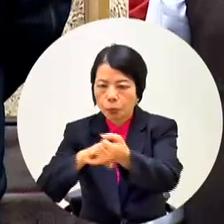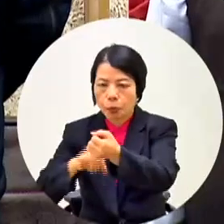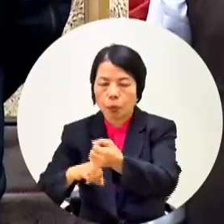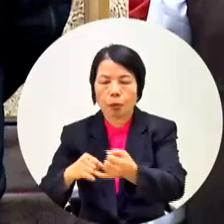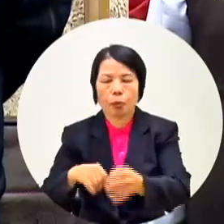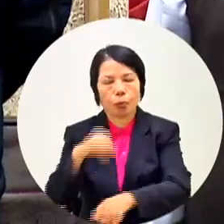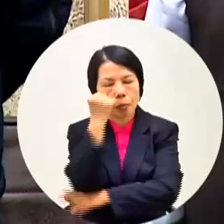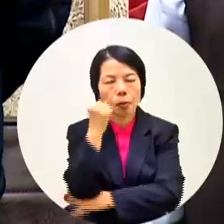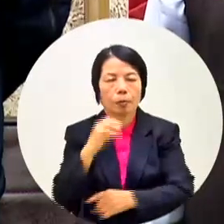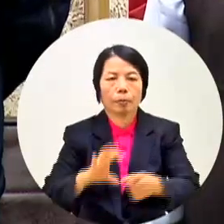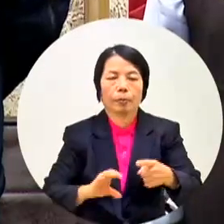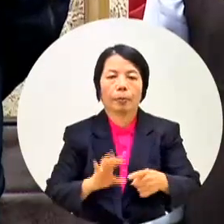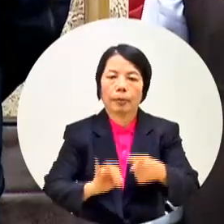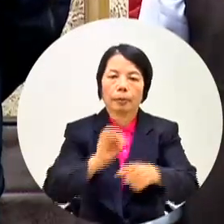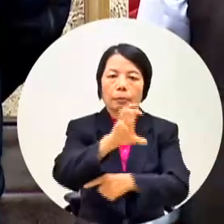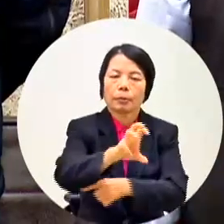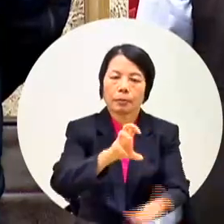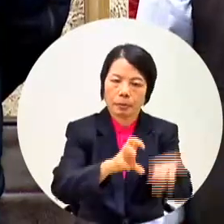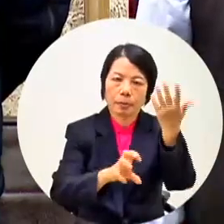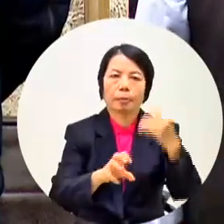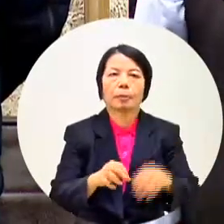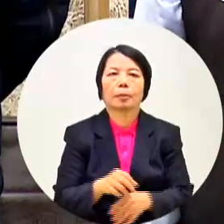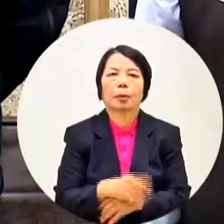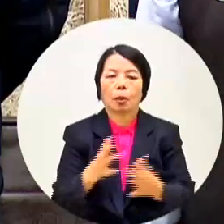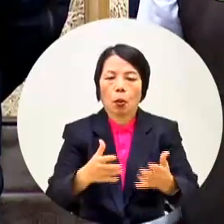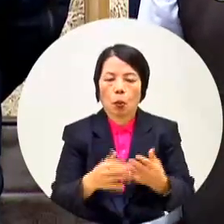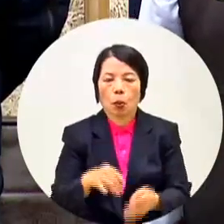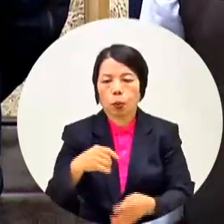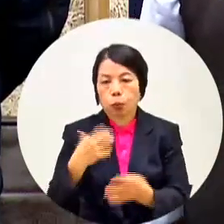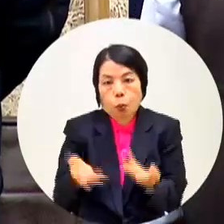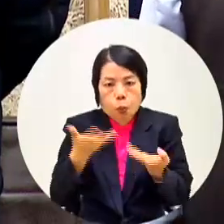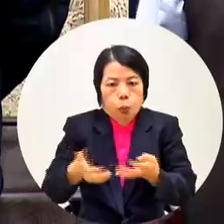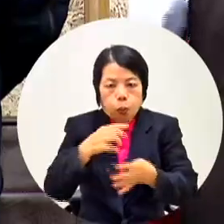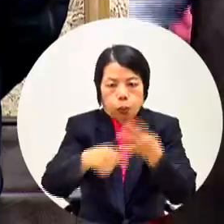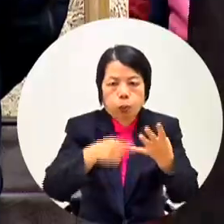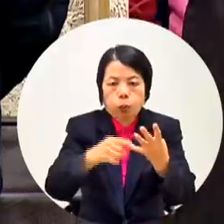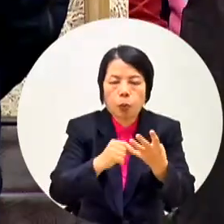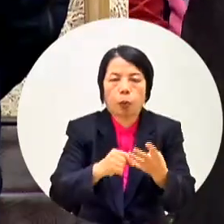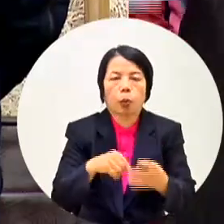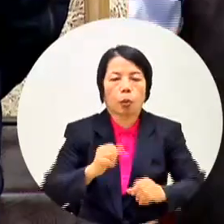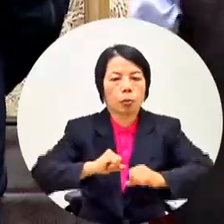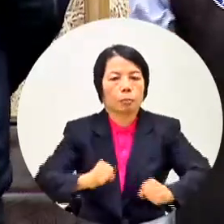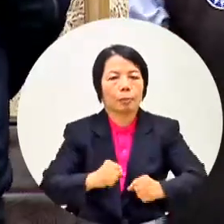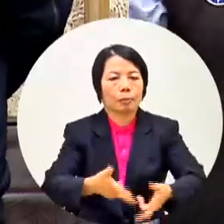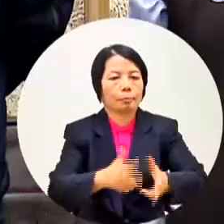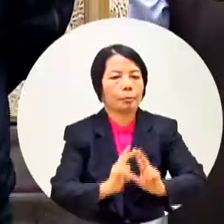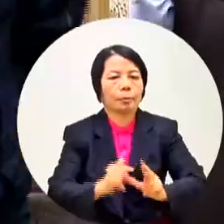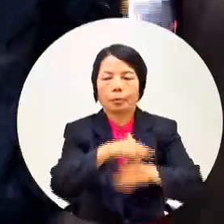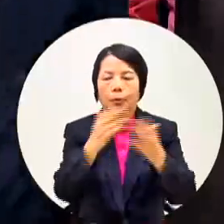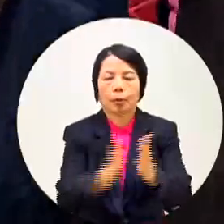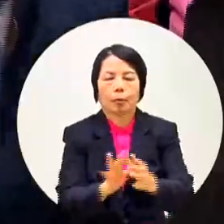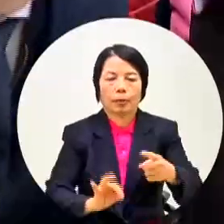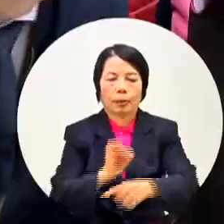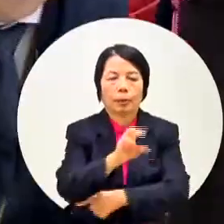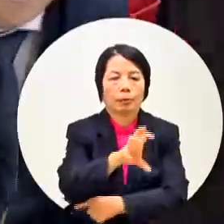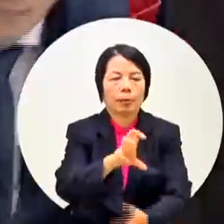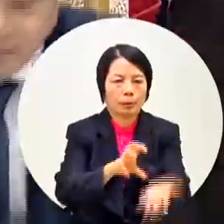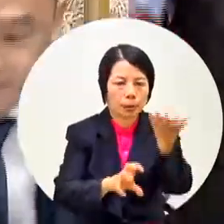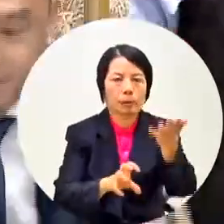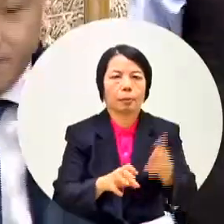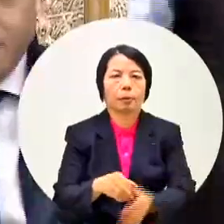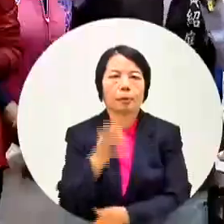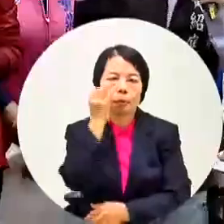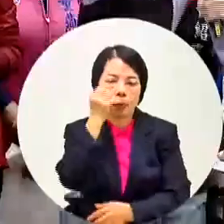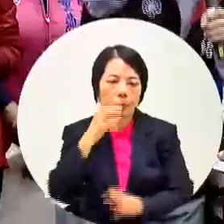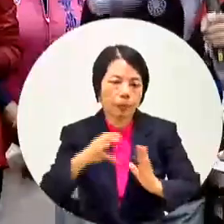专案没有补助的玉树跟康桥都有80%的住房率。 好，谢谢观光局长， 谢谢。 我们谢谢韩市